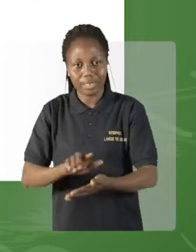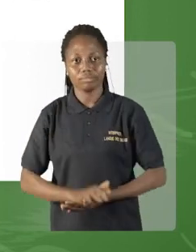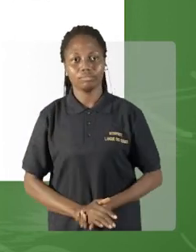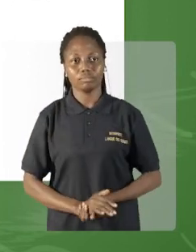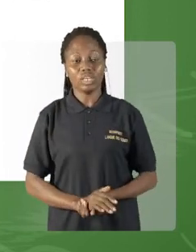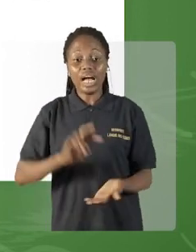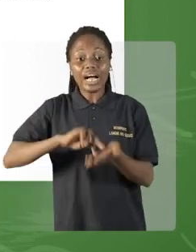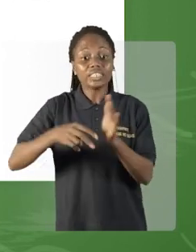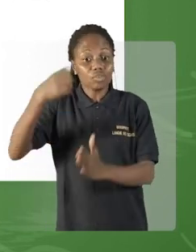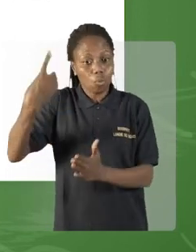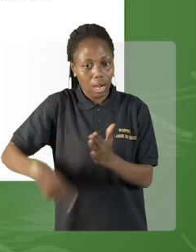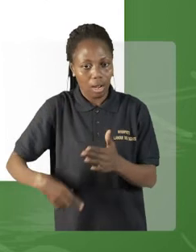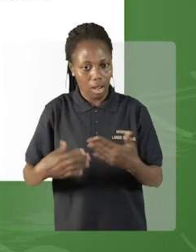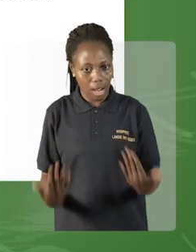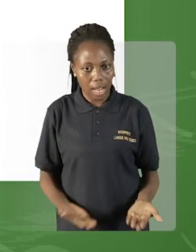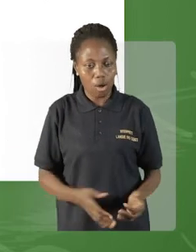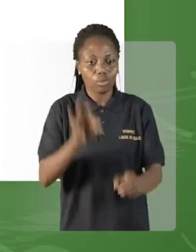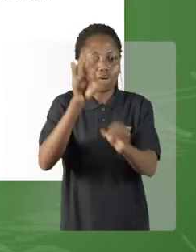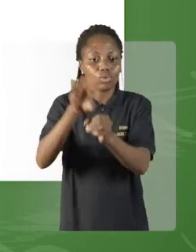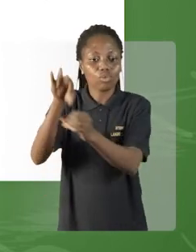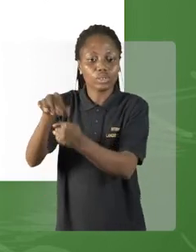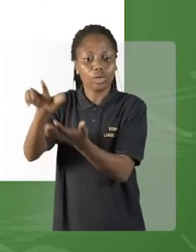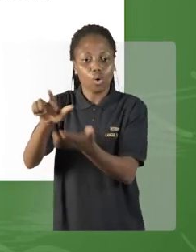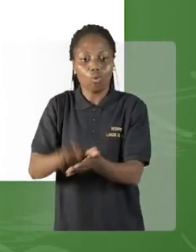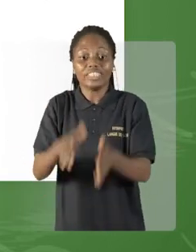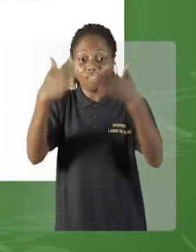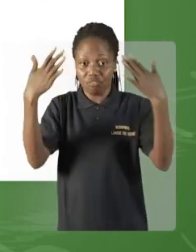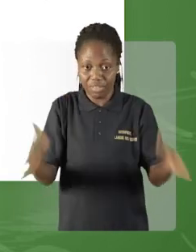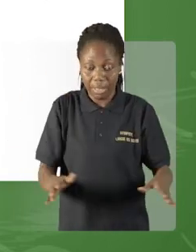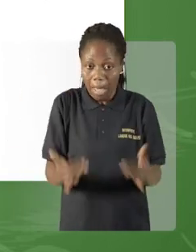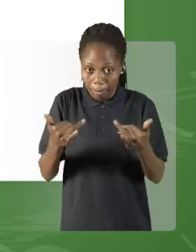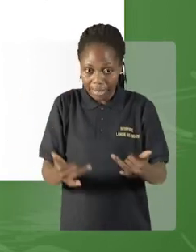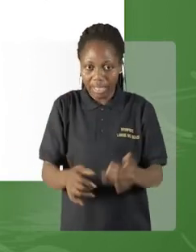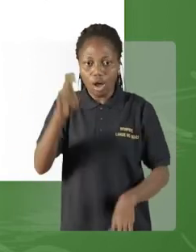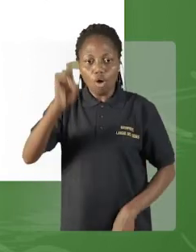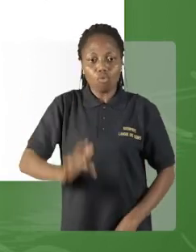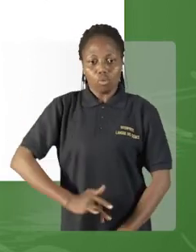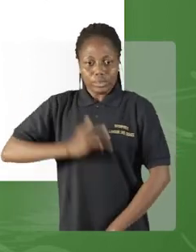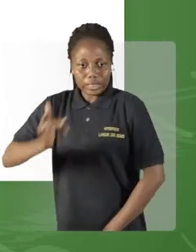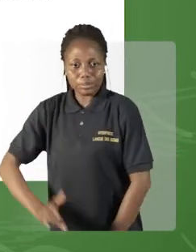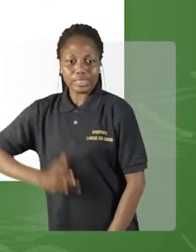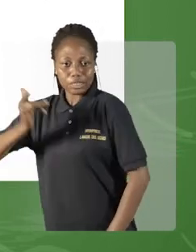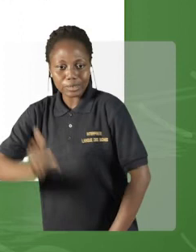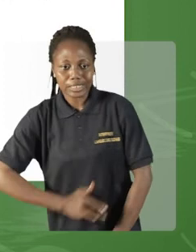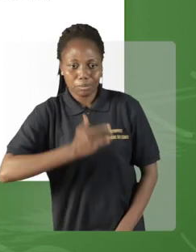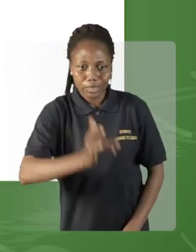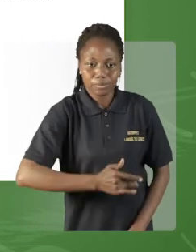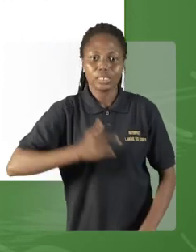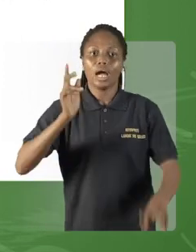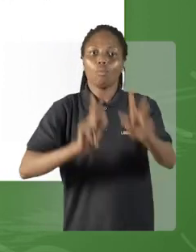s'agit ici d'informer les populations quant aux lois qui ont été